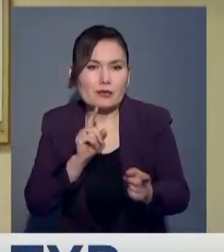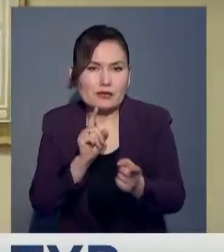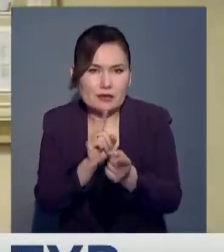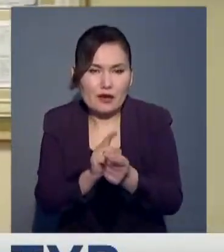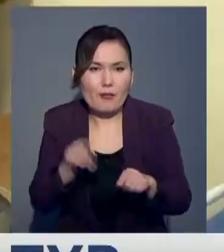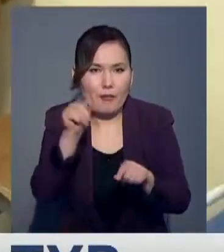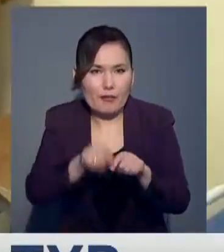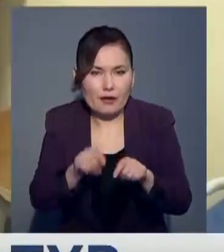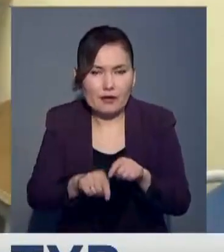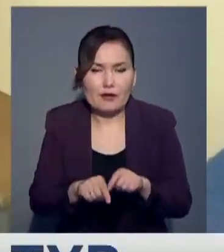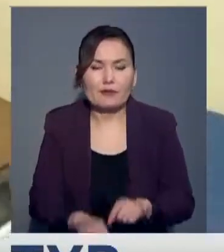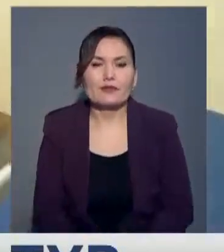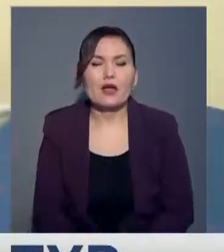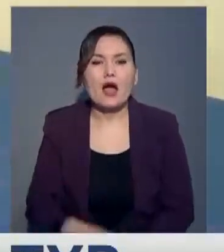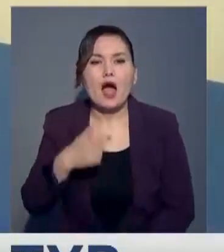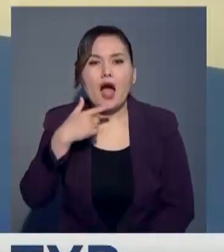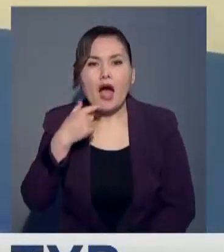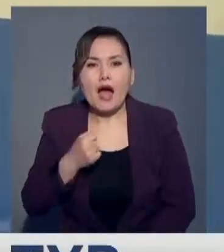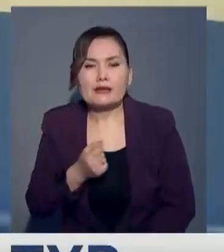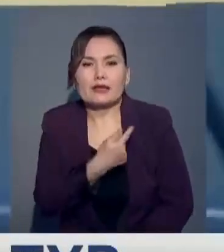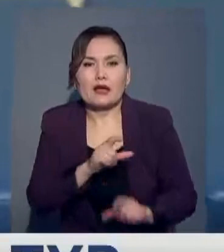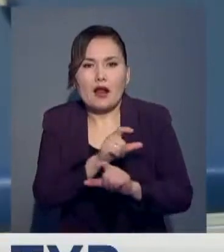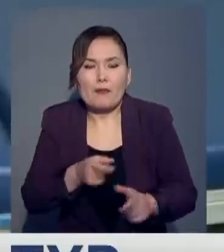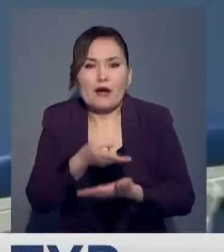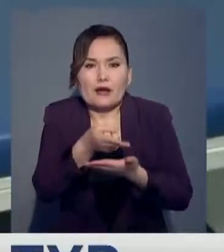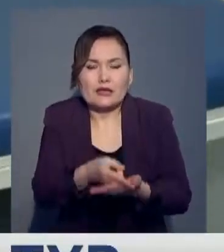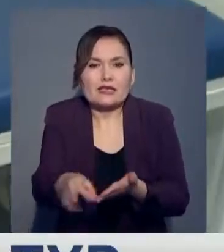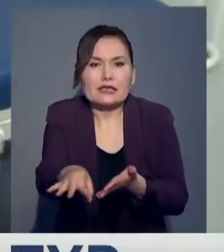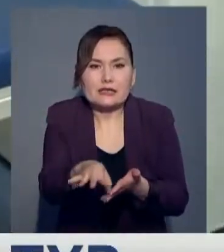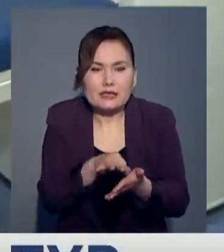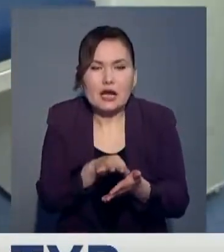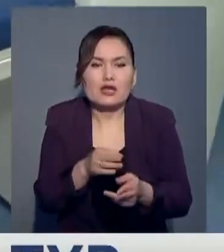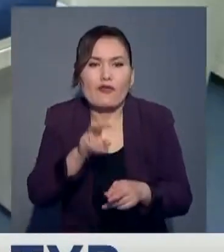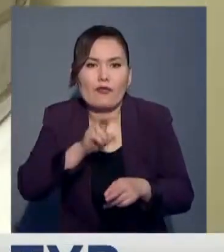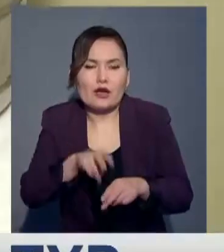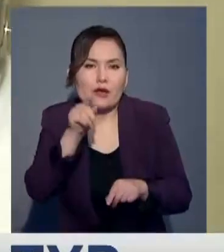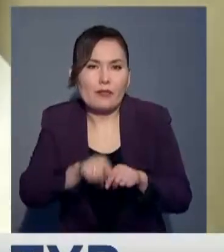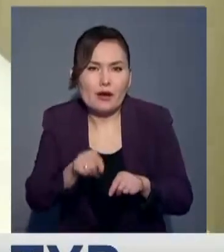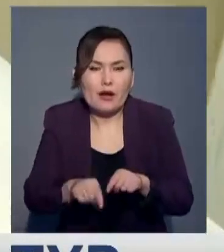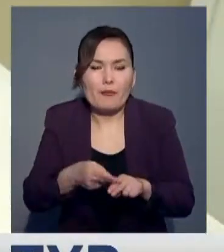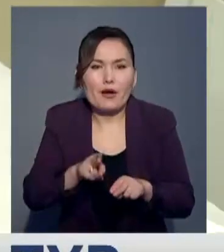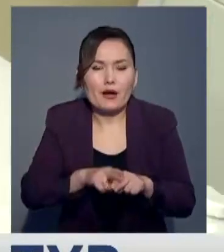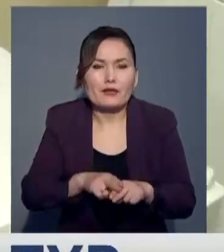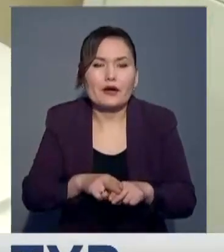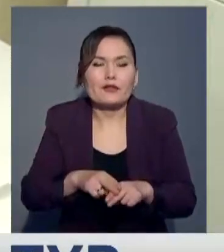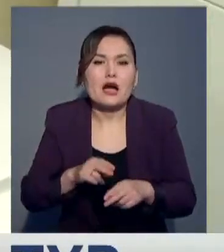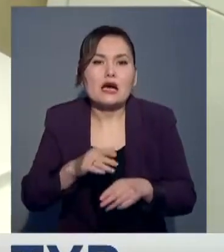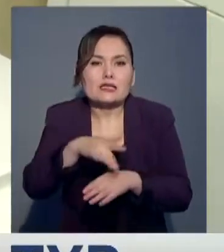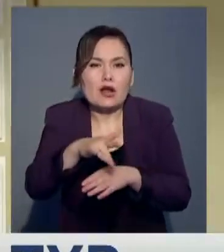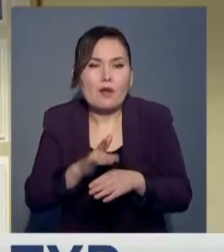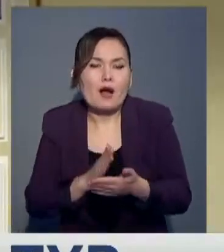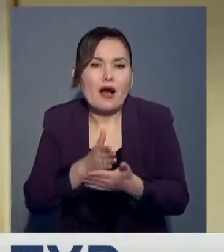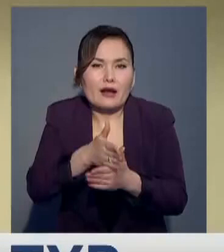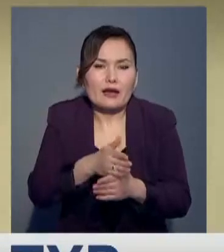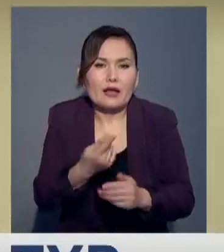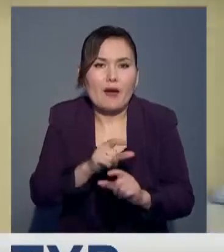жерде жүргізіледі. Әскери клиникаға жеткізілгендер бірден кіреберістегі бөлмеге өтет. Себебі сырттан келген адам